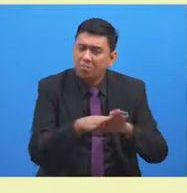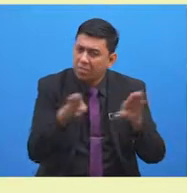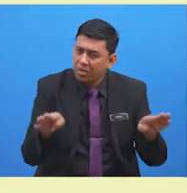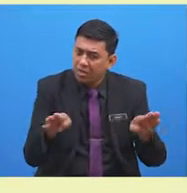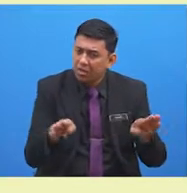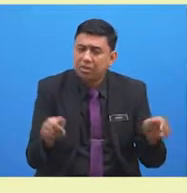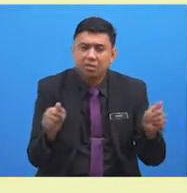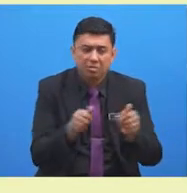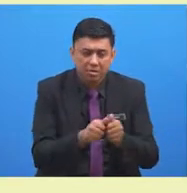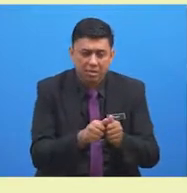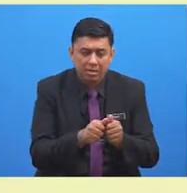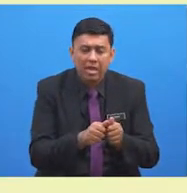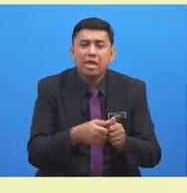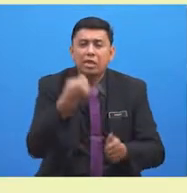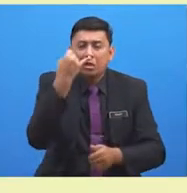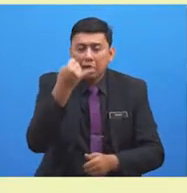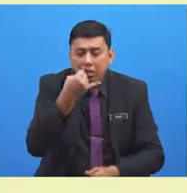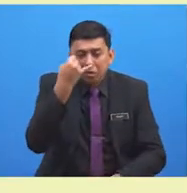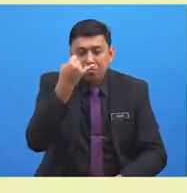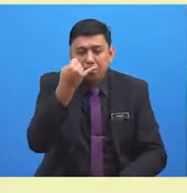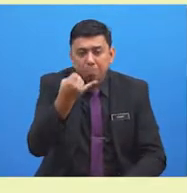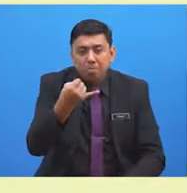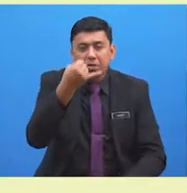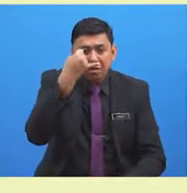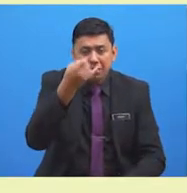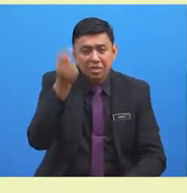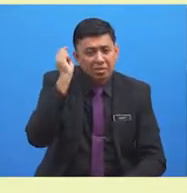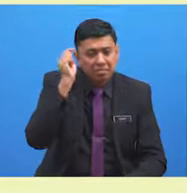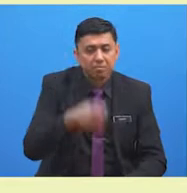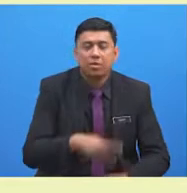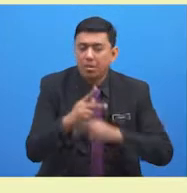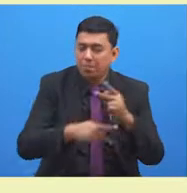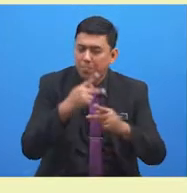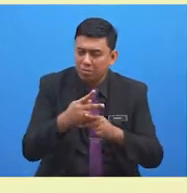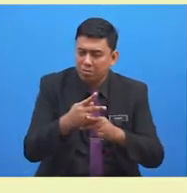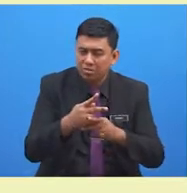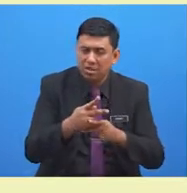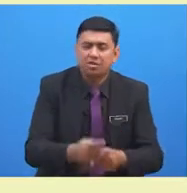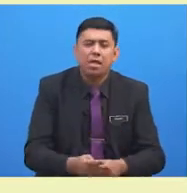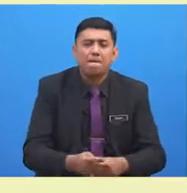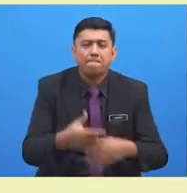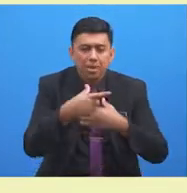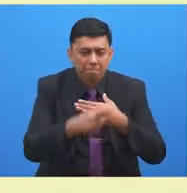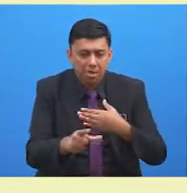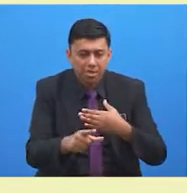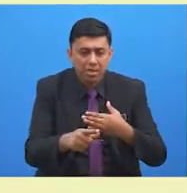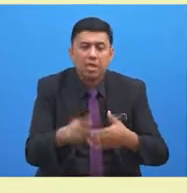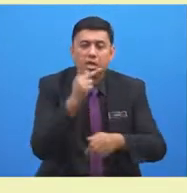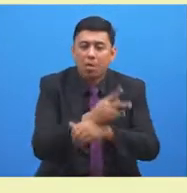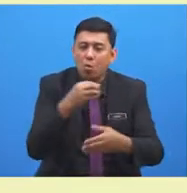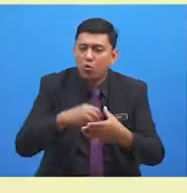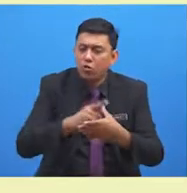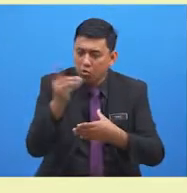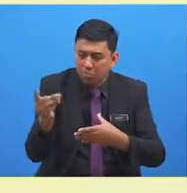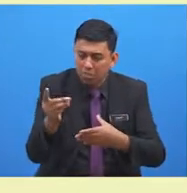perbandingan sebaliknya dengan inspirasi. Ekspirasi adalah proses pelepasan karbon dioksida dari